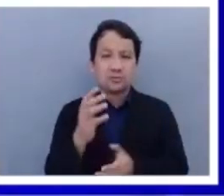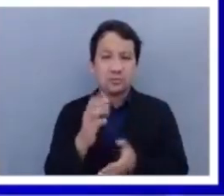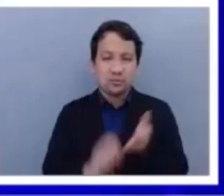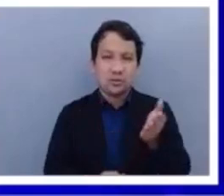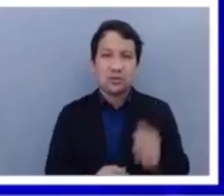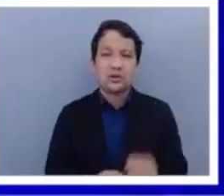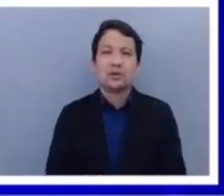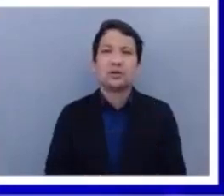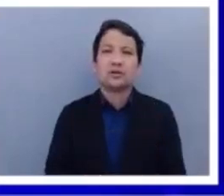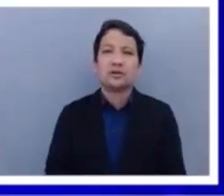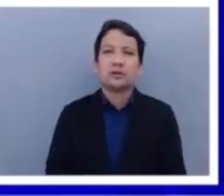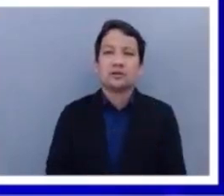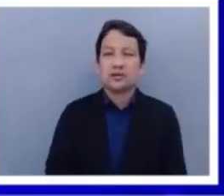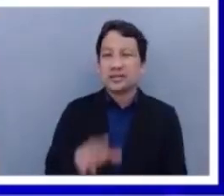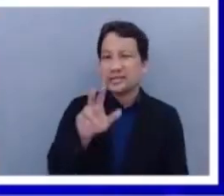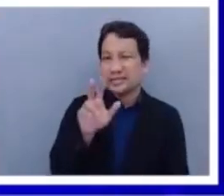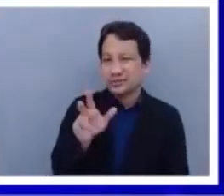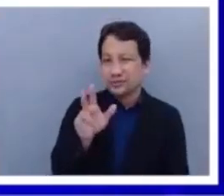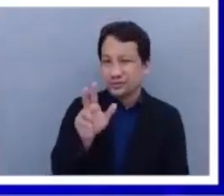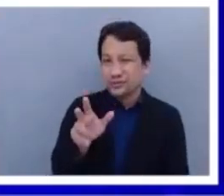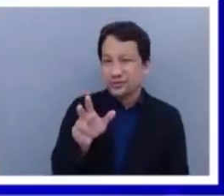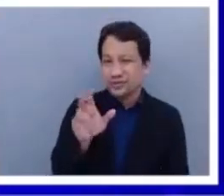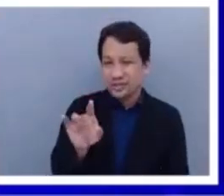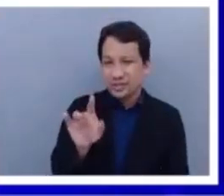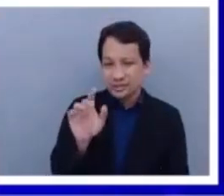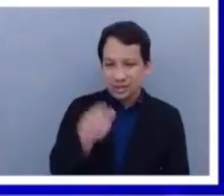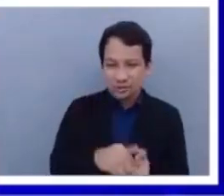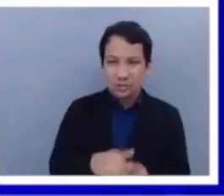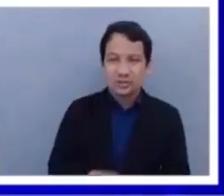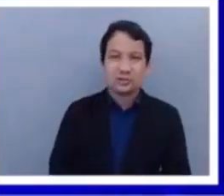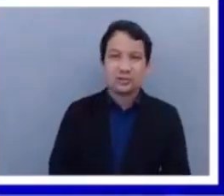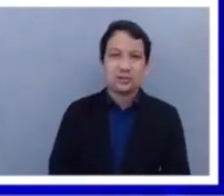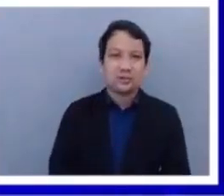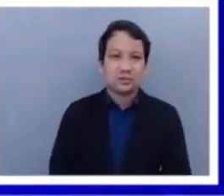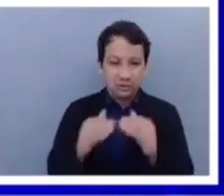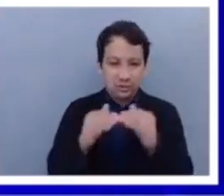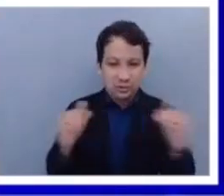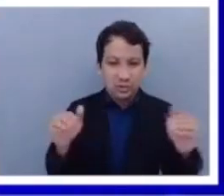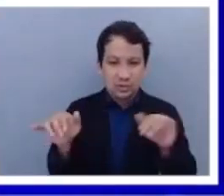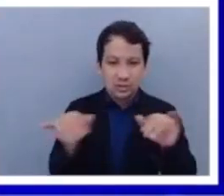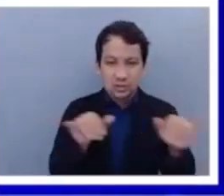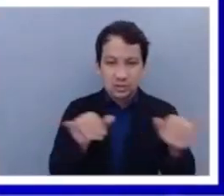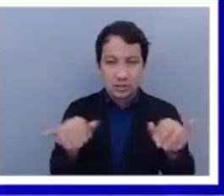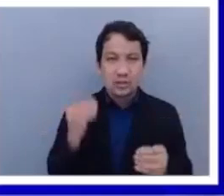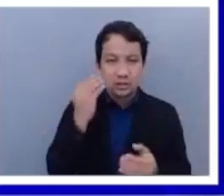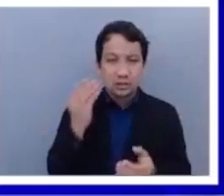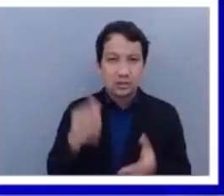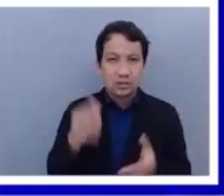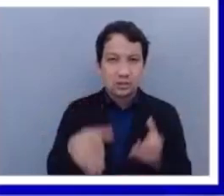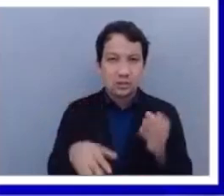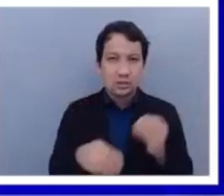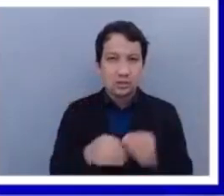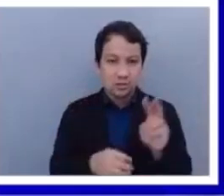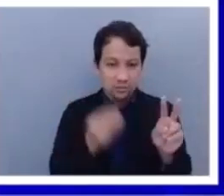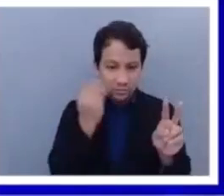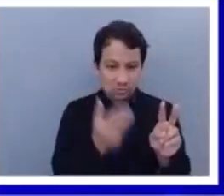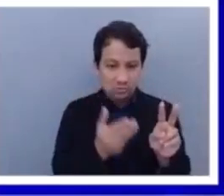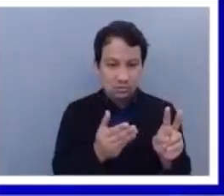mga 38,000. So both of these two subgroups